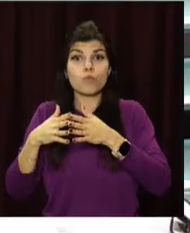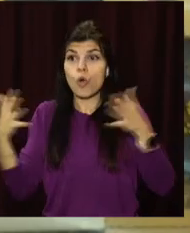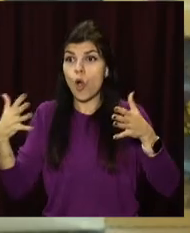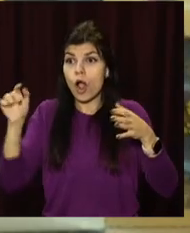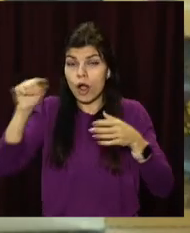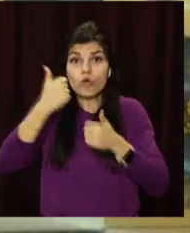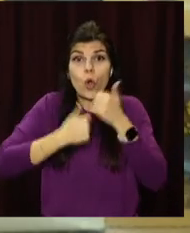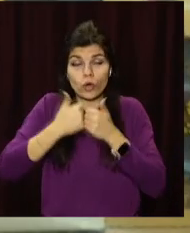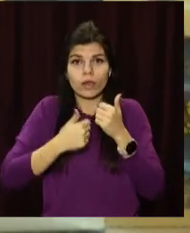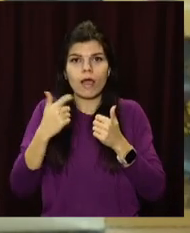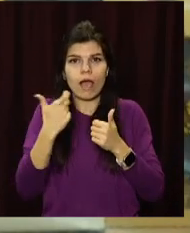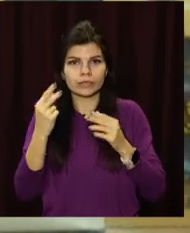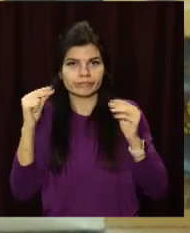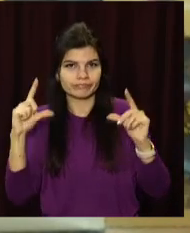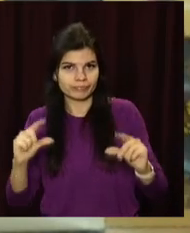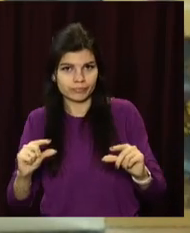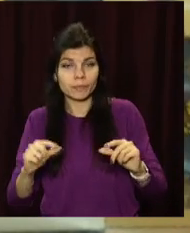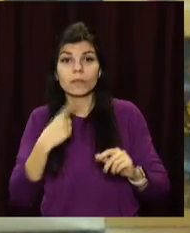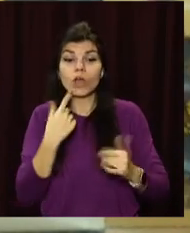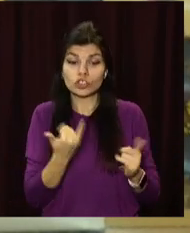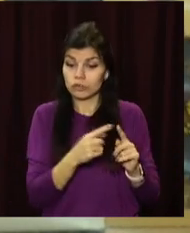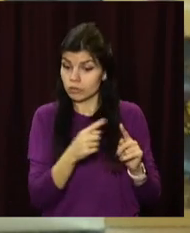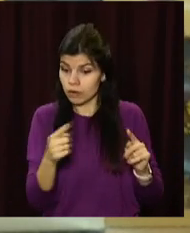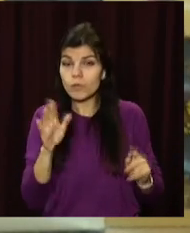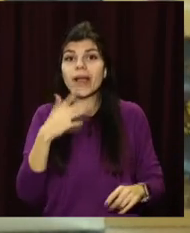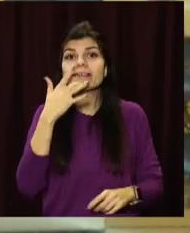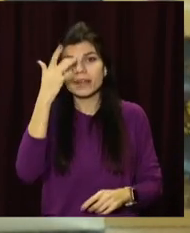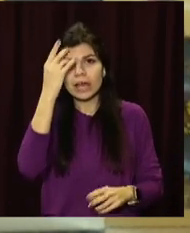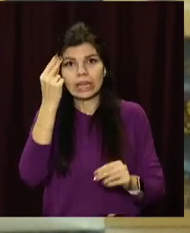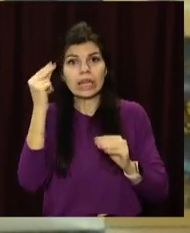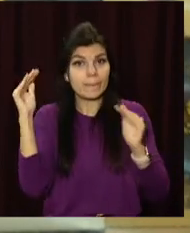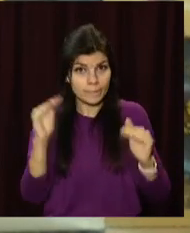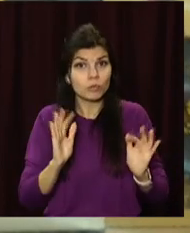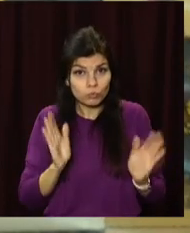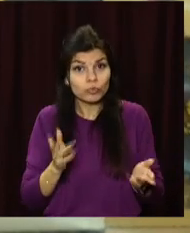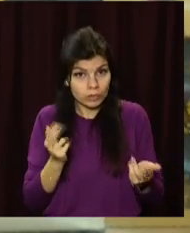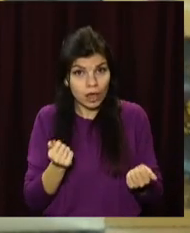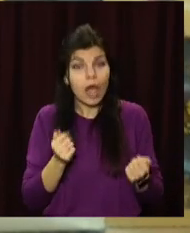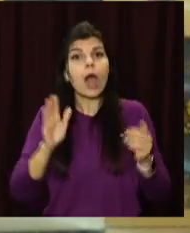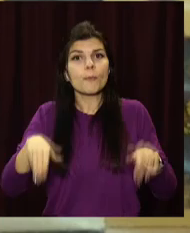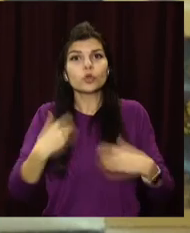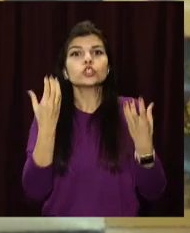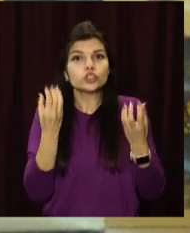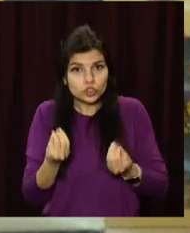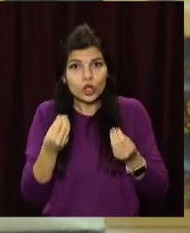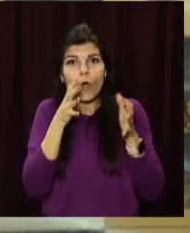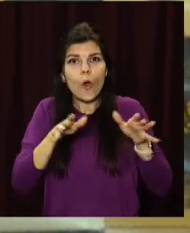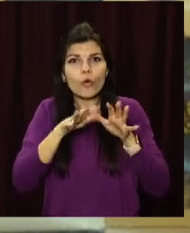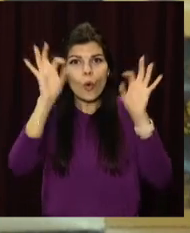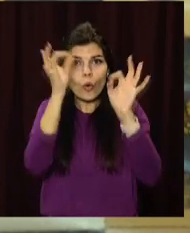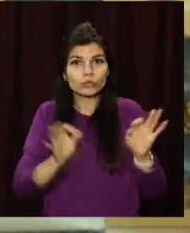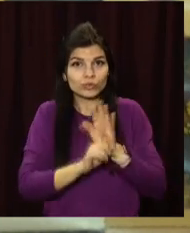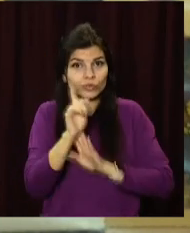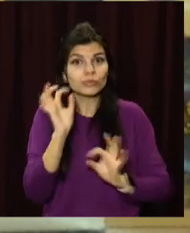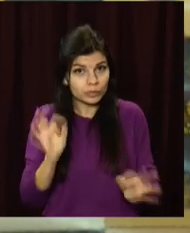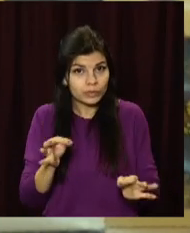газ. Зараз встановили граничну межу, потім буде літо і зниження вартості блакитного палива, а потім буде ще один опалювальний